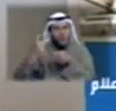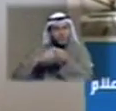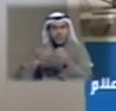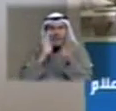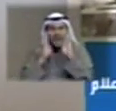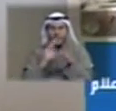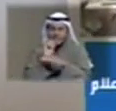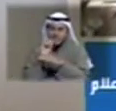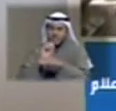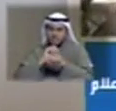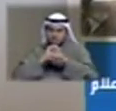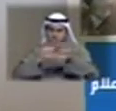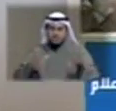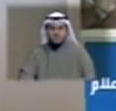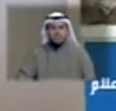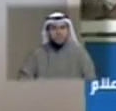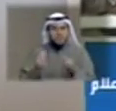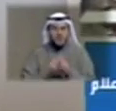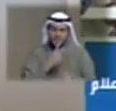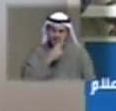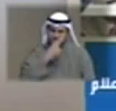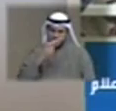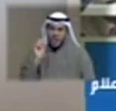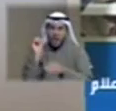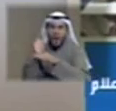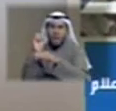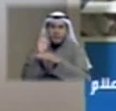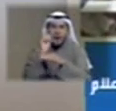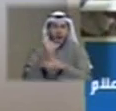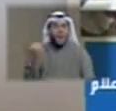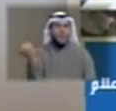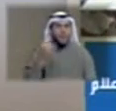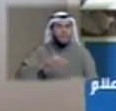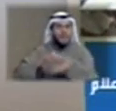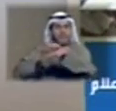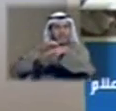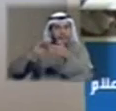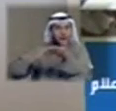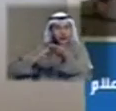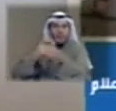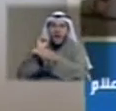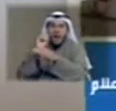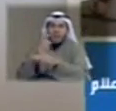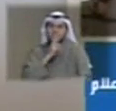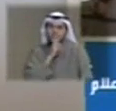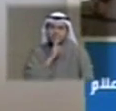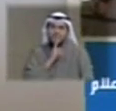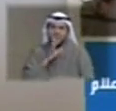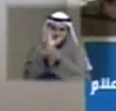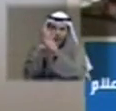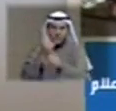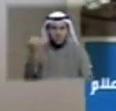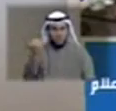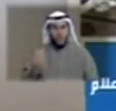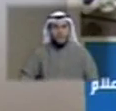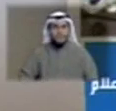الاجتماعي من خلال الفلاشات تعنى بحث المواطنين لترشيد الإنفاق. نحن ننطلق